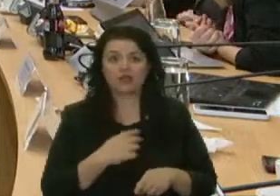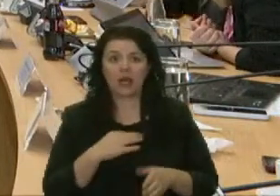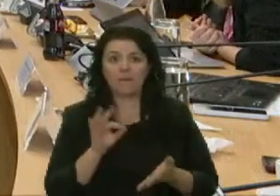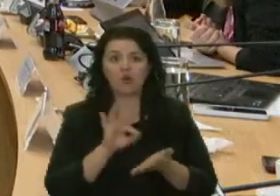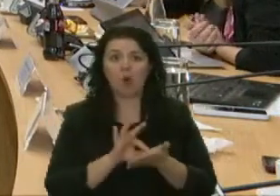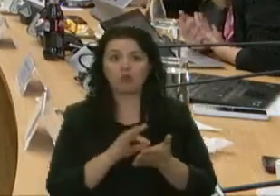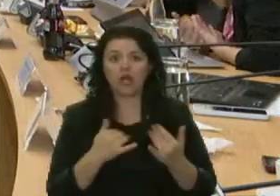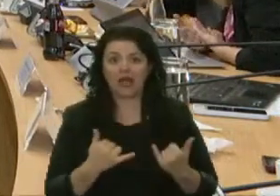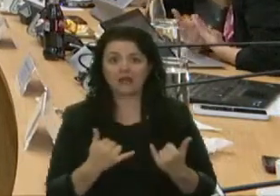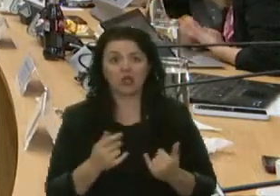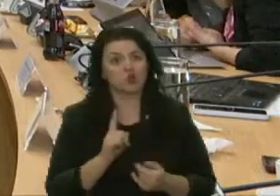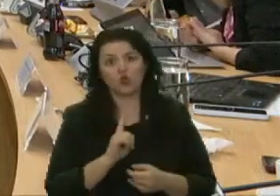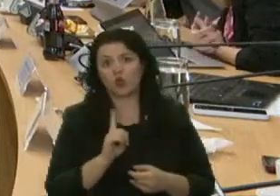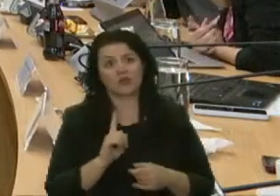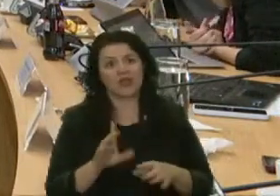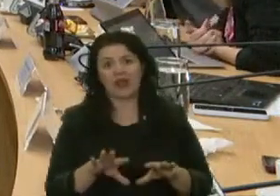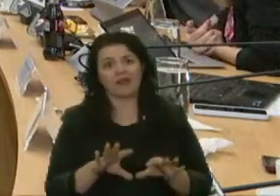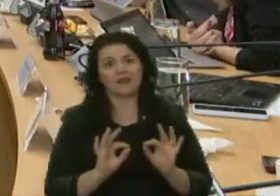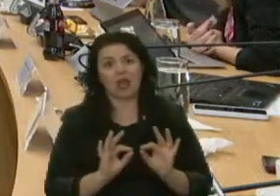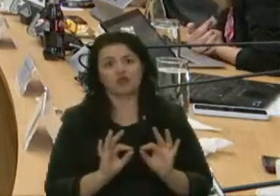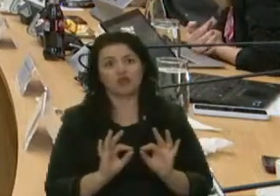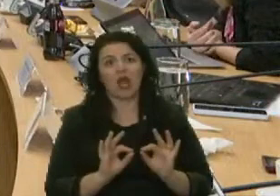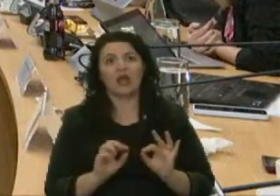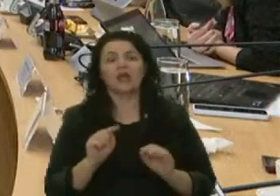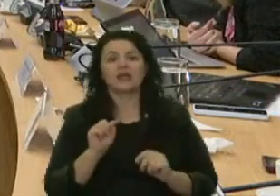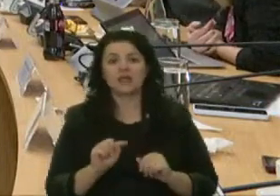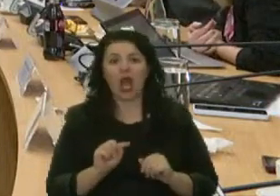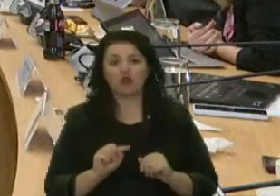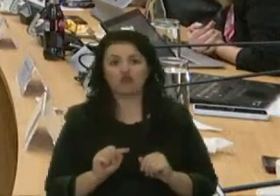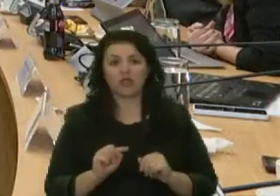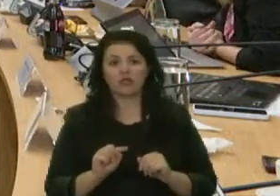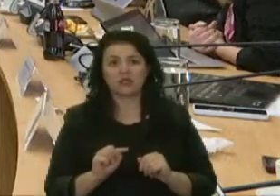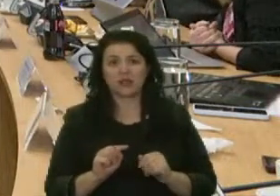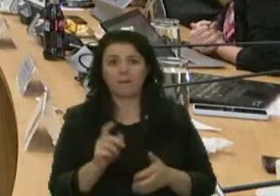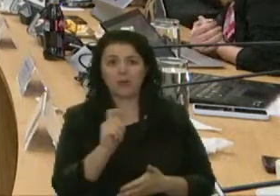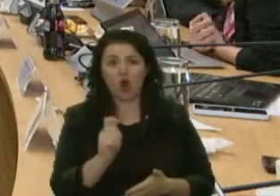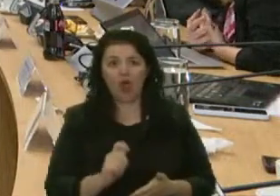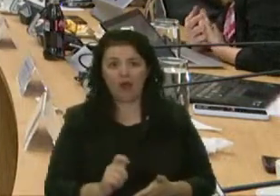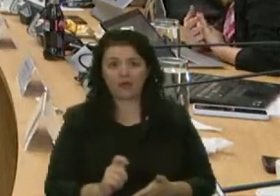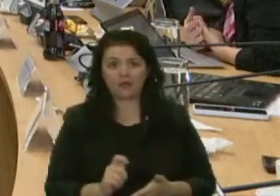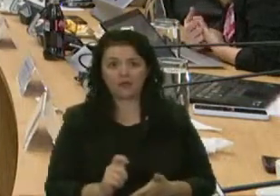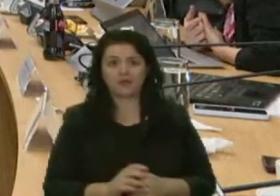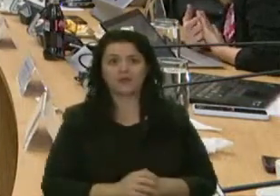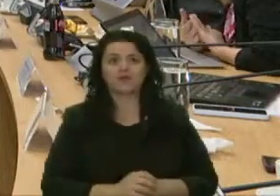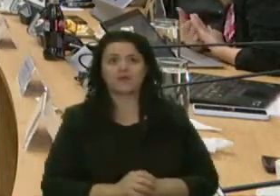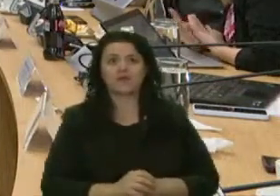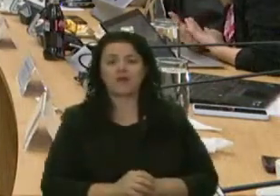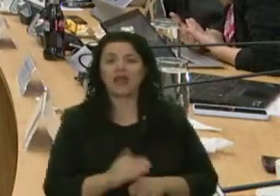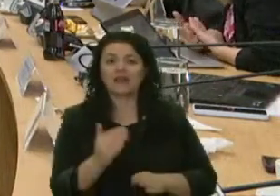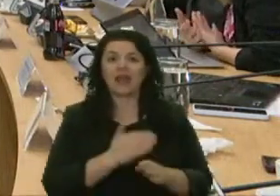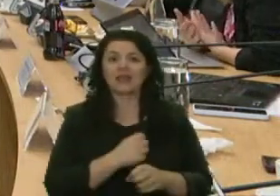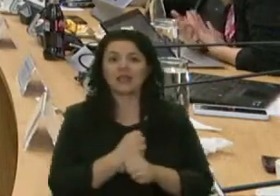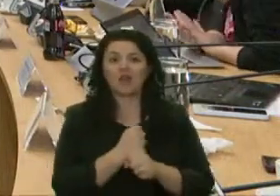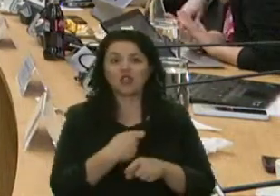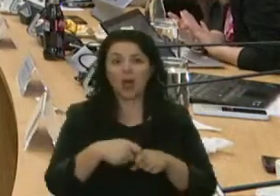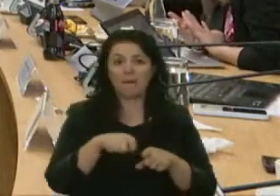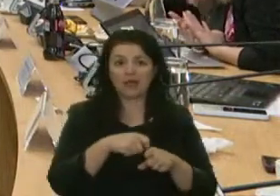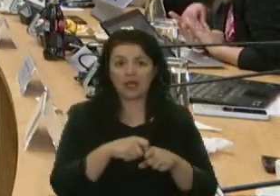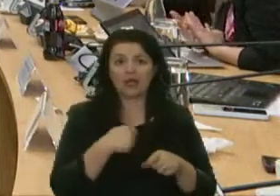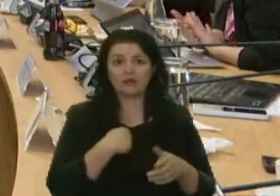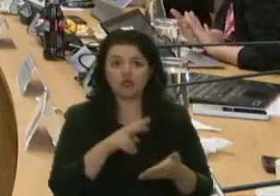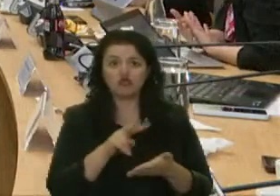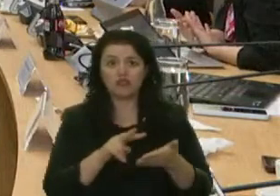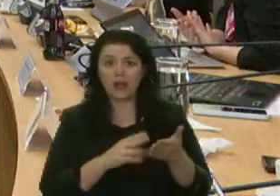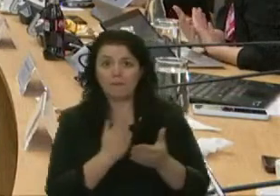propun astăzi nu se regăsește în acest proiect și înainte de a face amendamentul și a citi